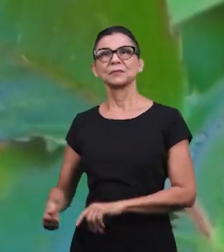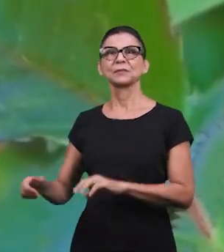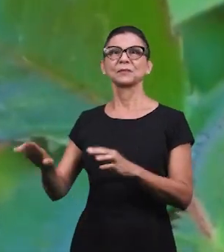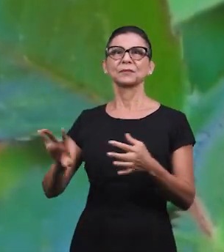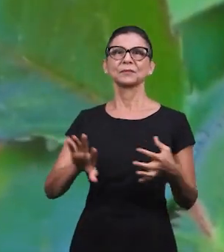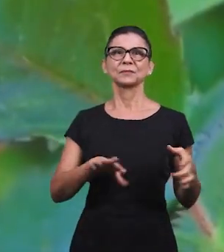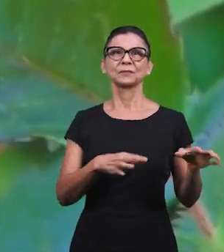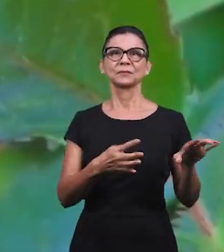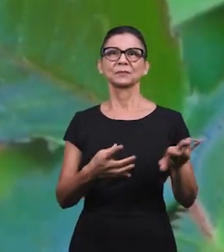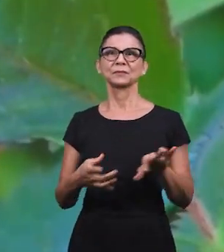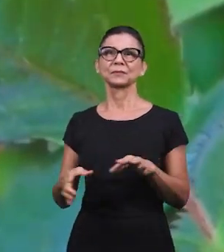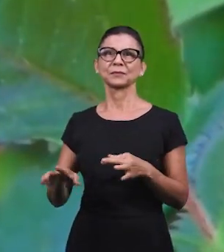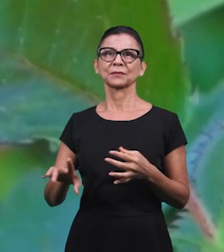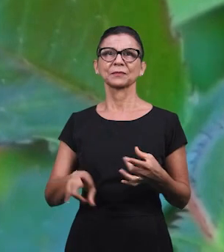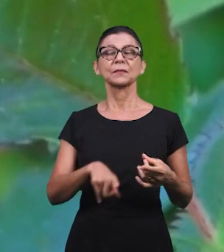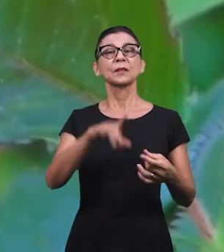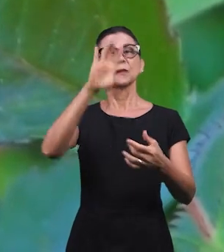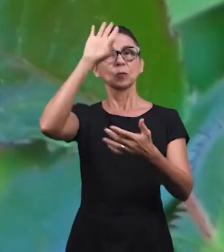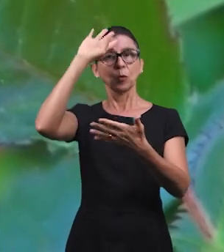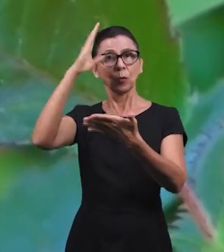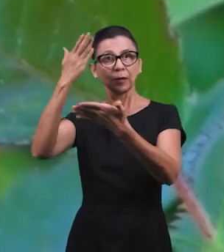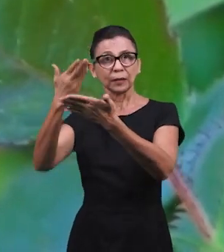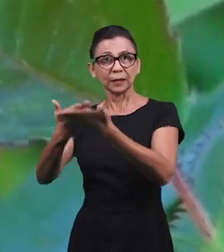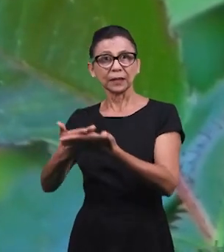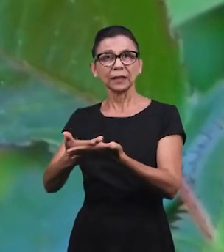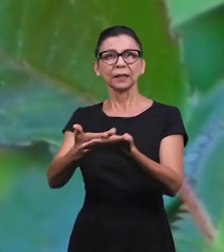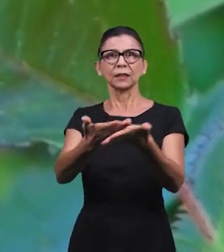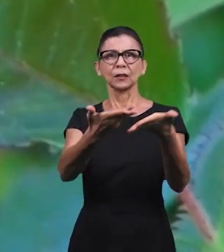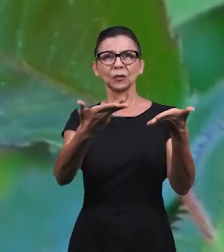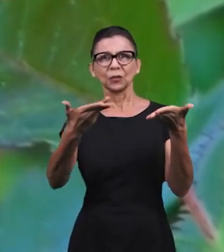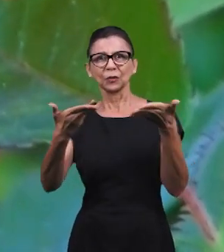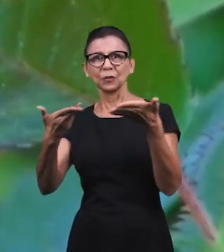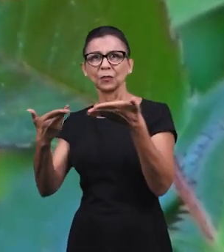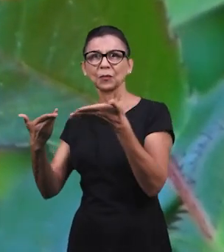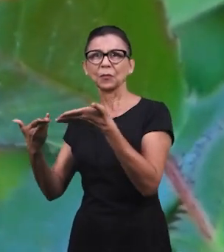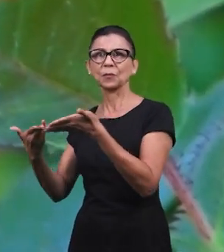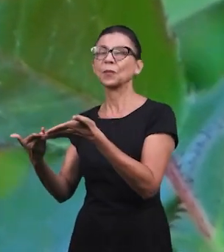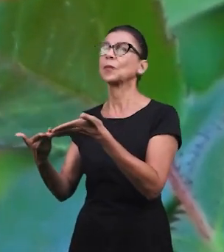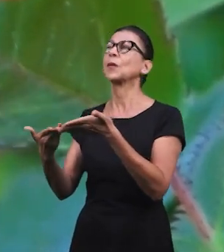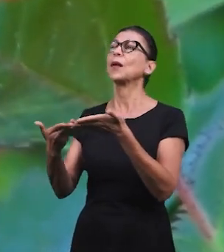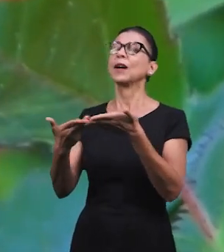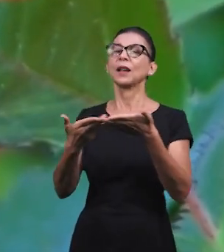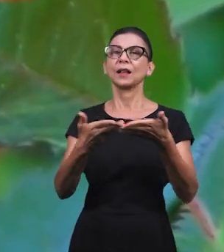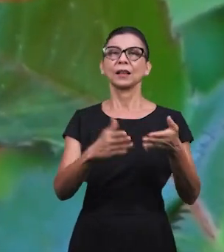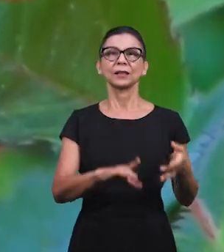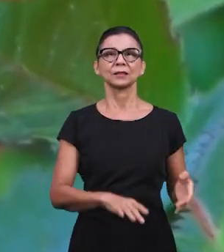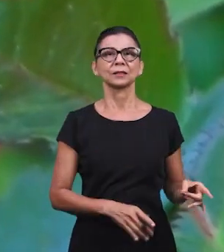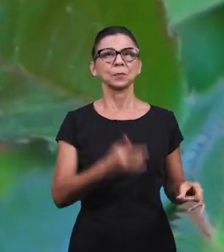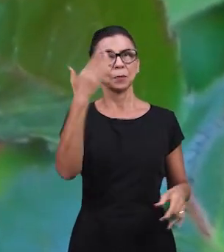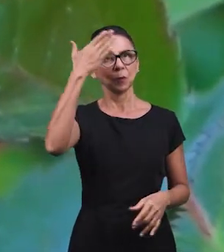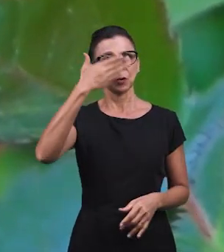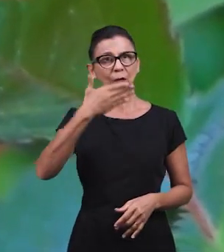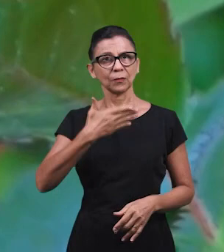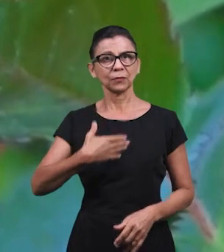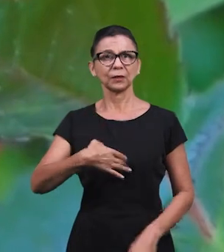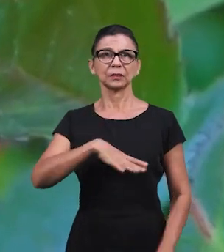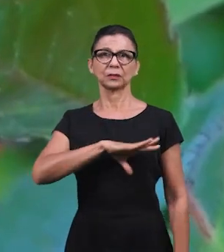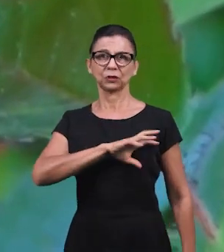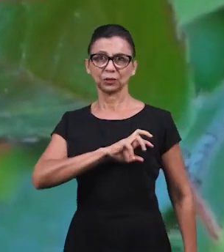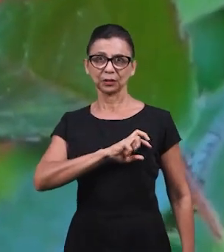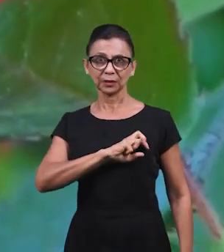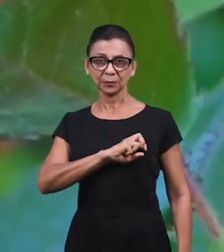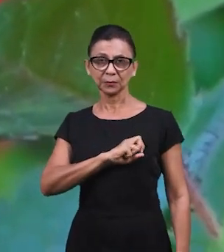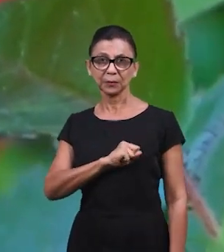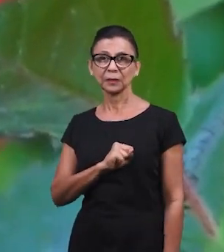И теперь Он приглашает нас веровать, ибо даровал нам доказательство Своей любви,